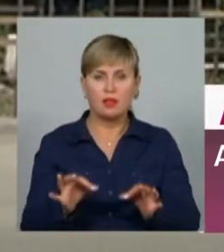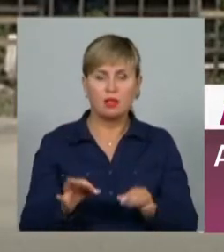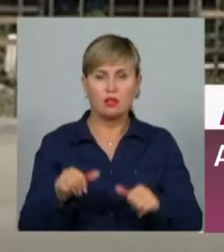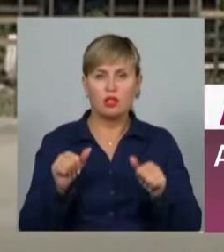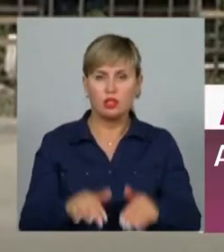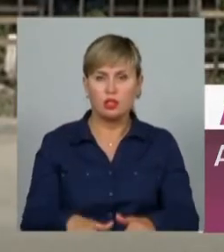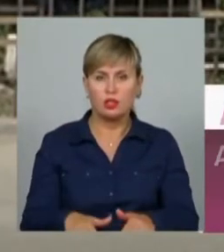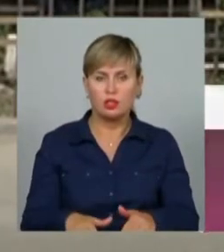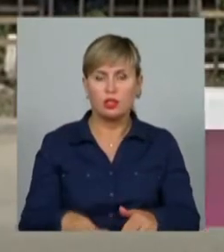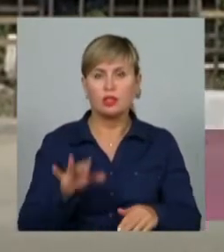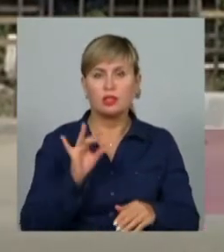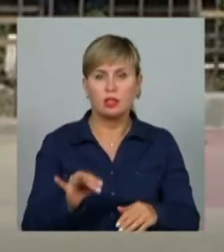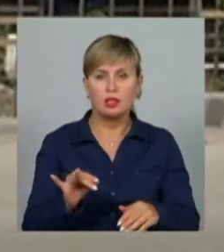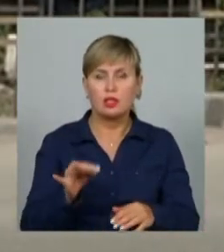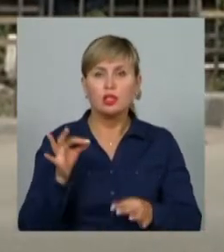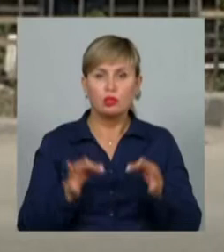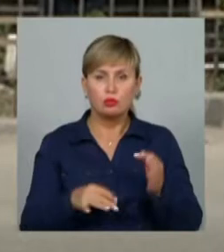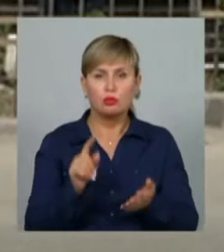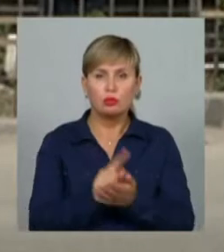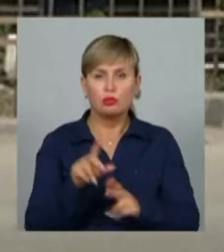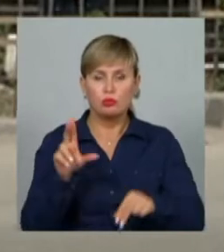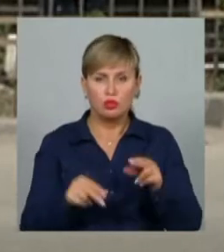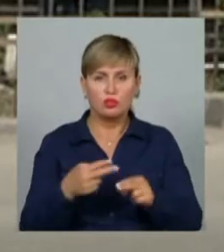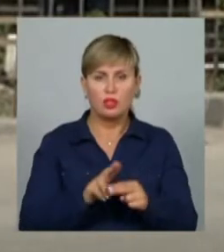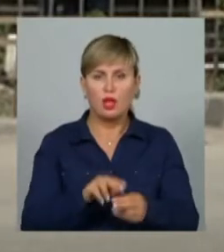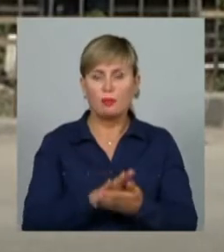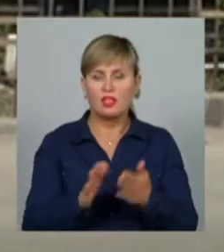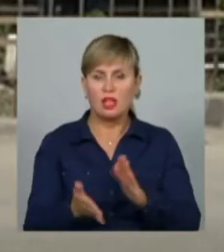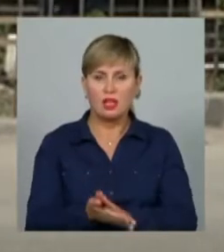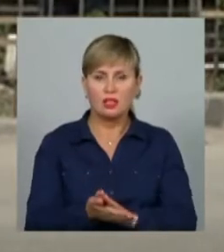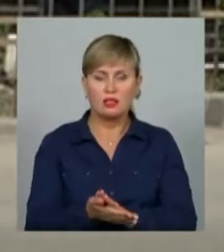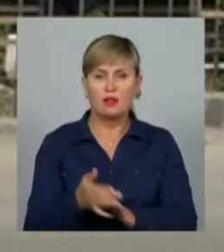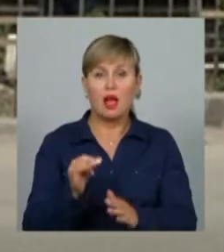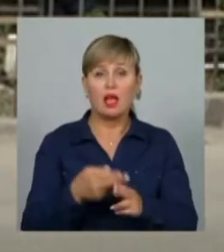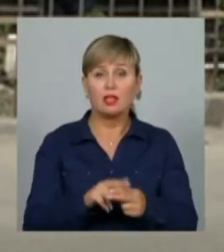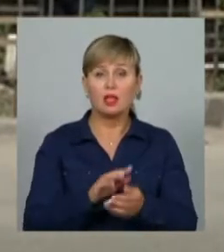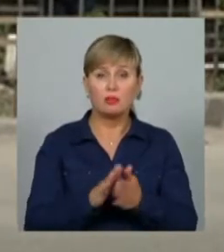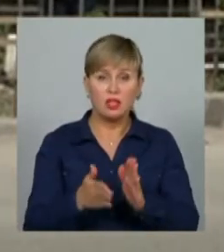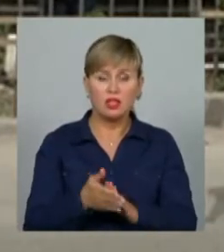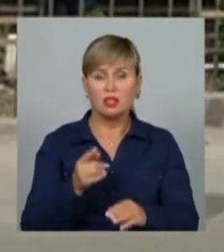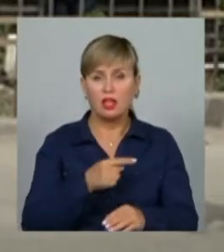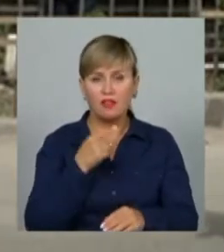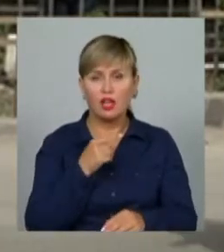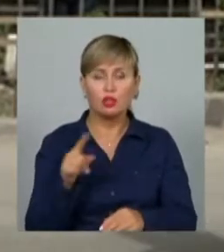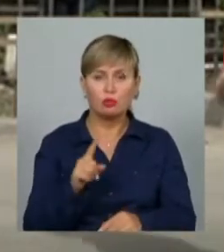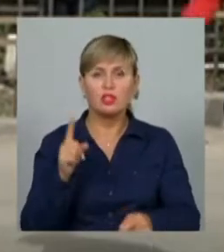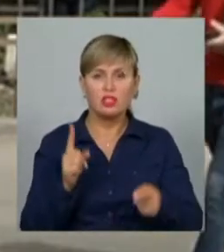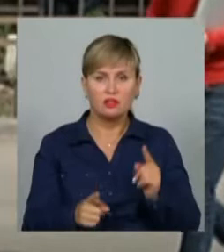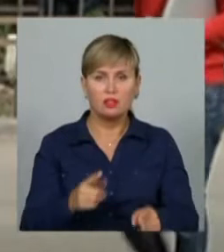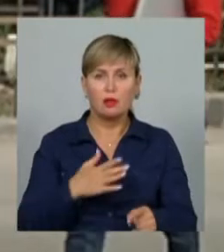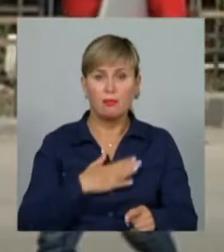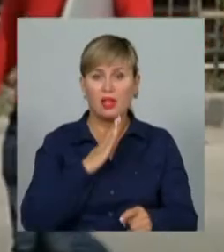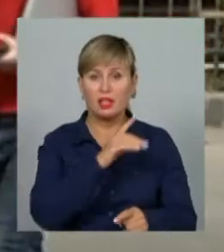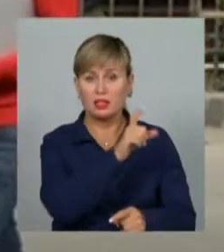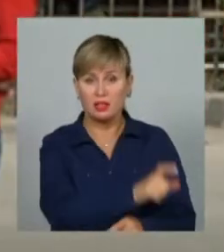приговора. И все-таки суд должен учесть эти обстоятельства. А эти обстоятельства именно говорят о том, что действительно моя